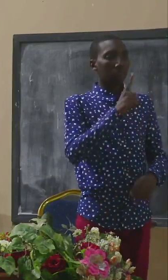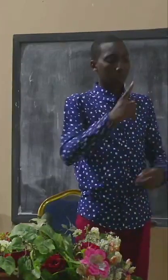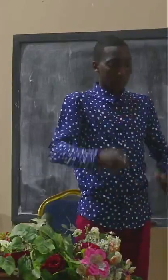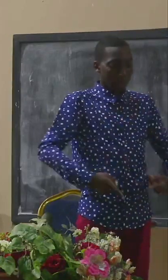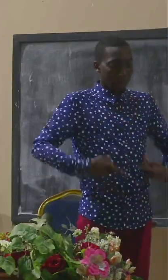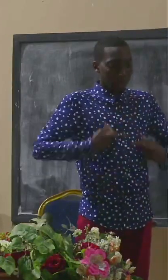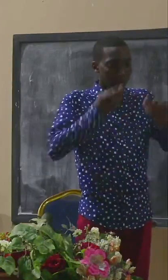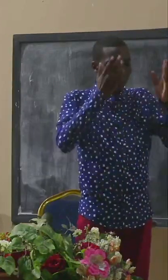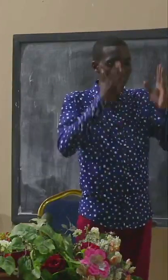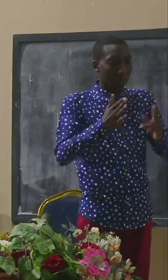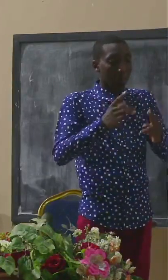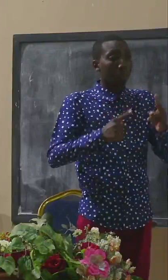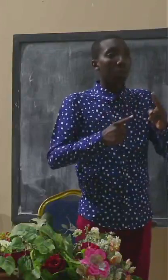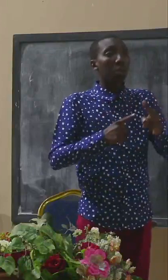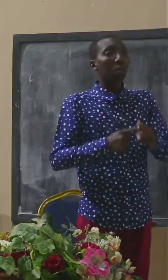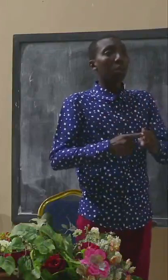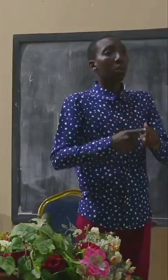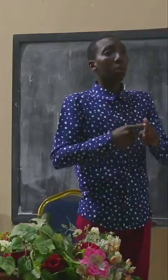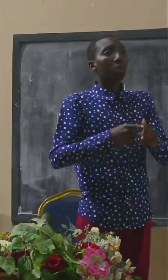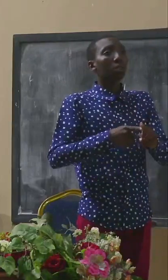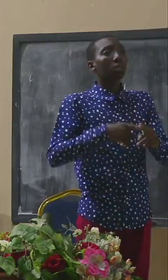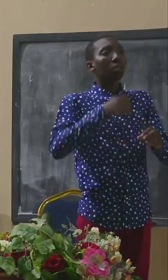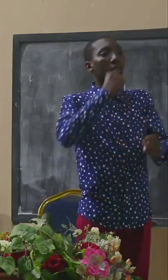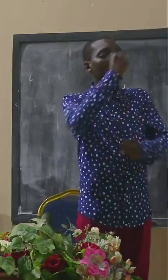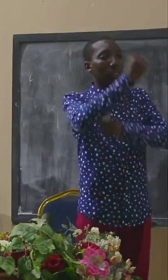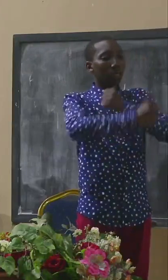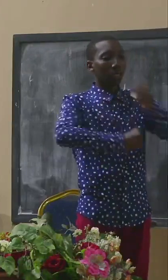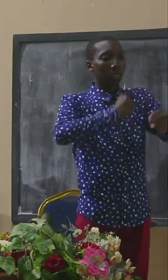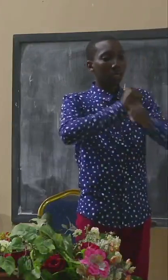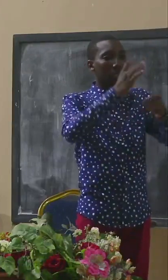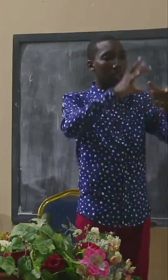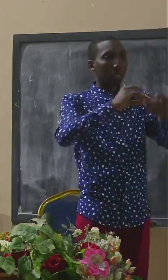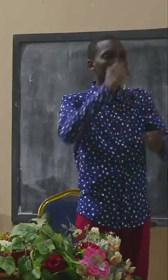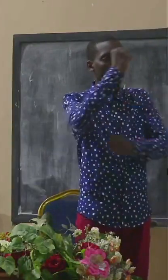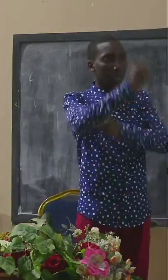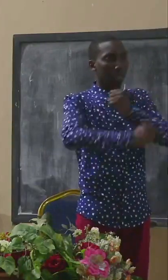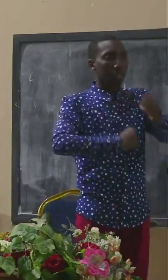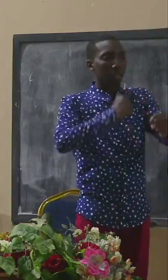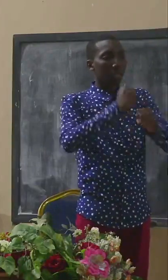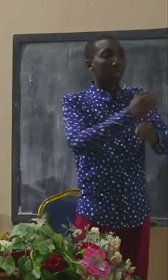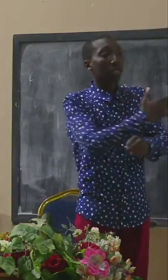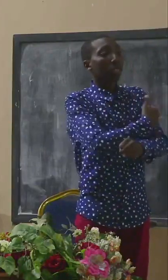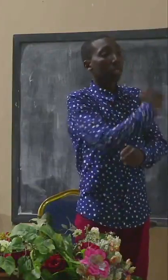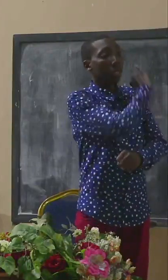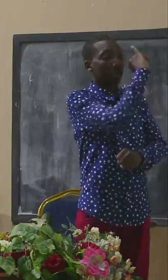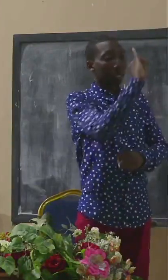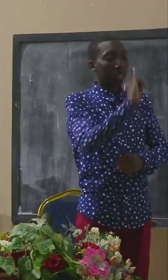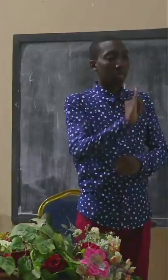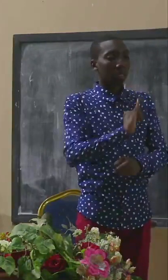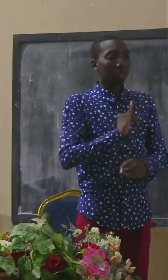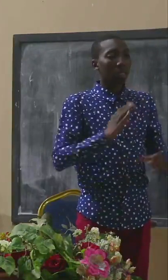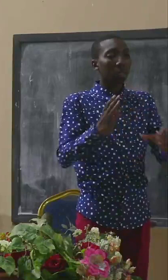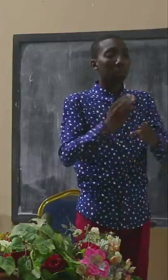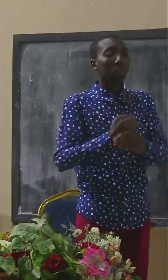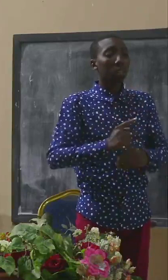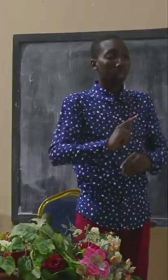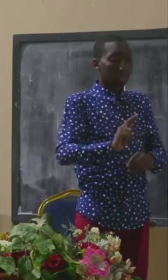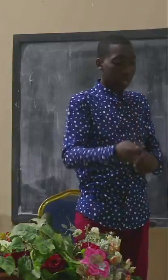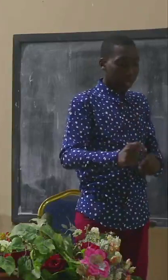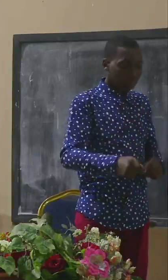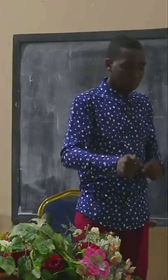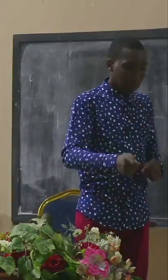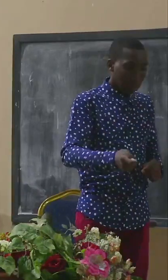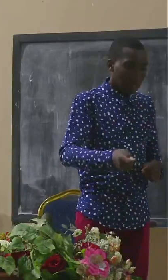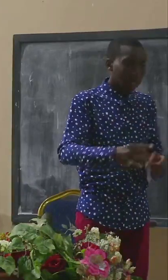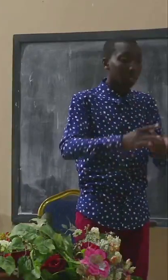des siècles. Natazama niko hai milele na milele. Et je tiens les clés de la mort. Nami ninashika. Et